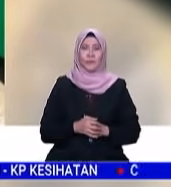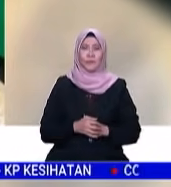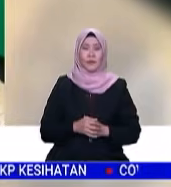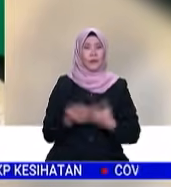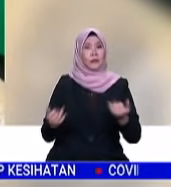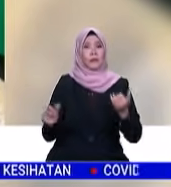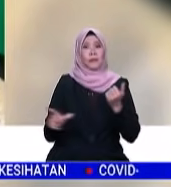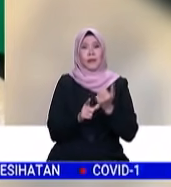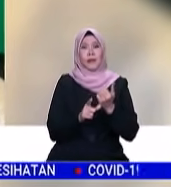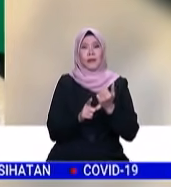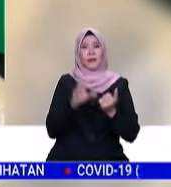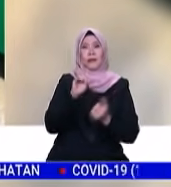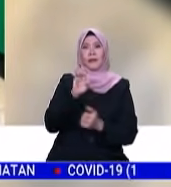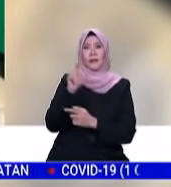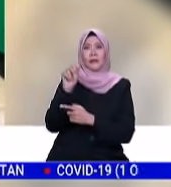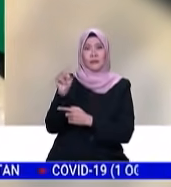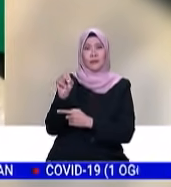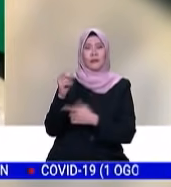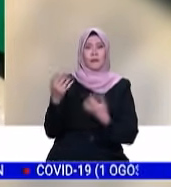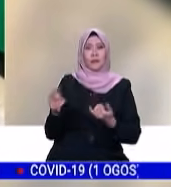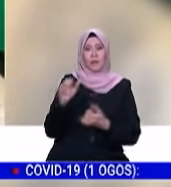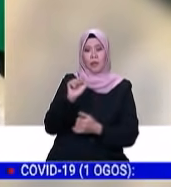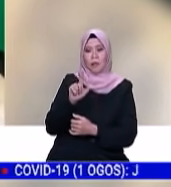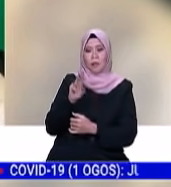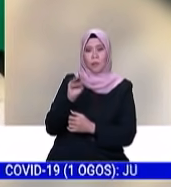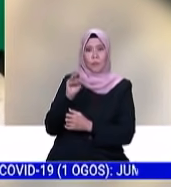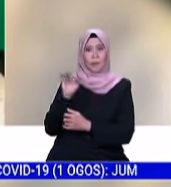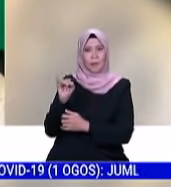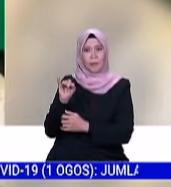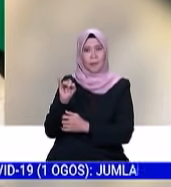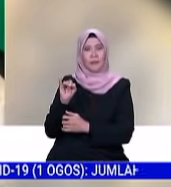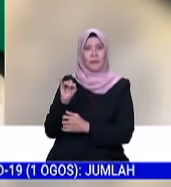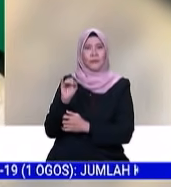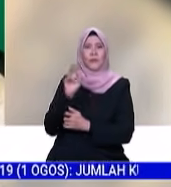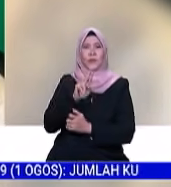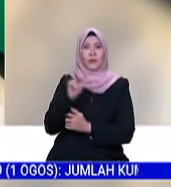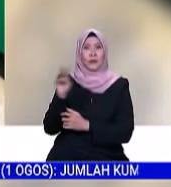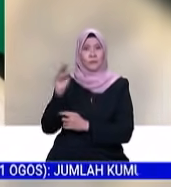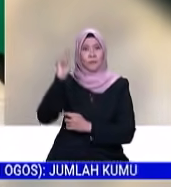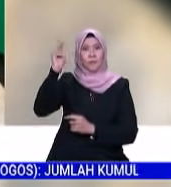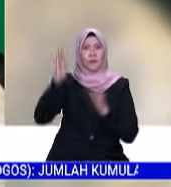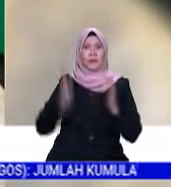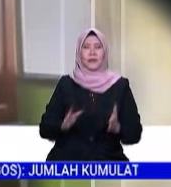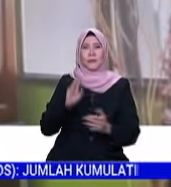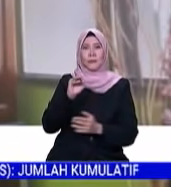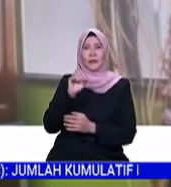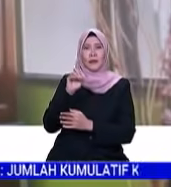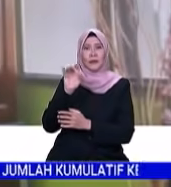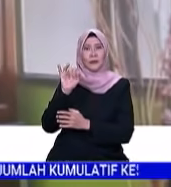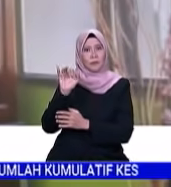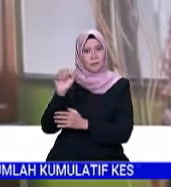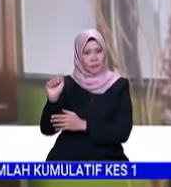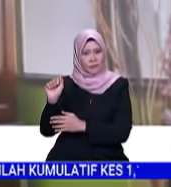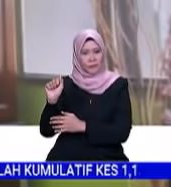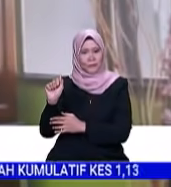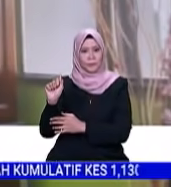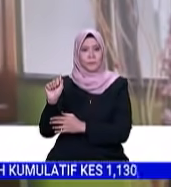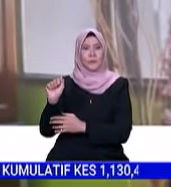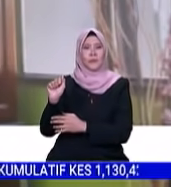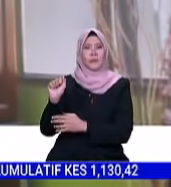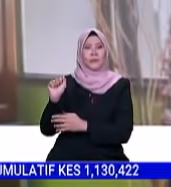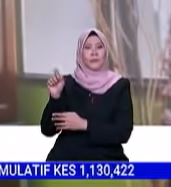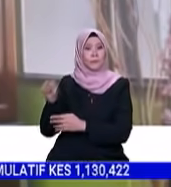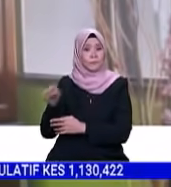Sementara itu, Timbalan Dekan Jaringan dan Alumni Fakulti Pendidikan Islam UKM, Profesor Madya Datuk Dr. Muhammad Izhar Arif Muhammad Kashim